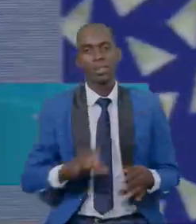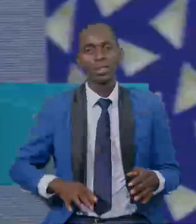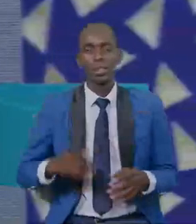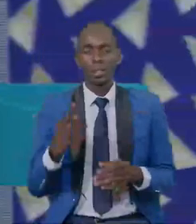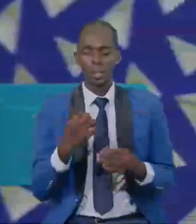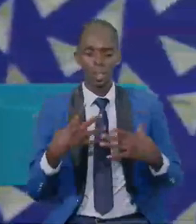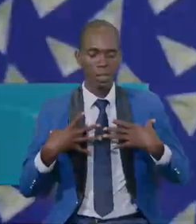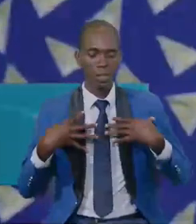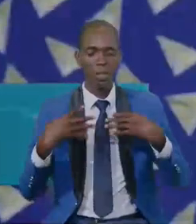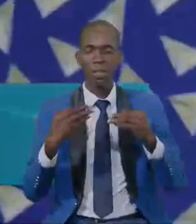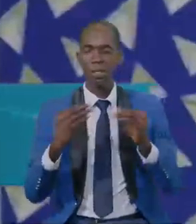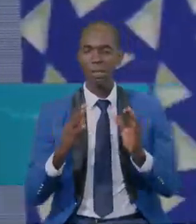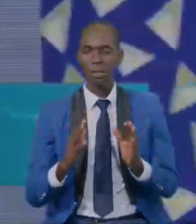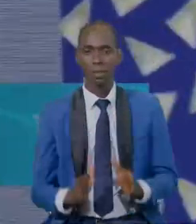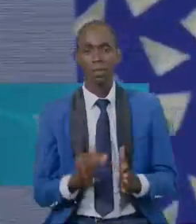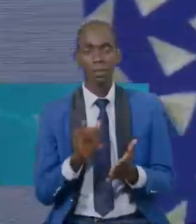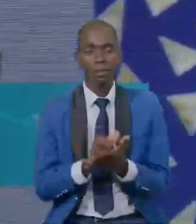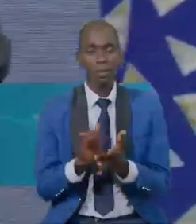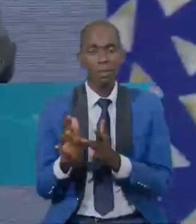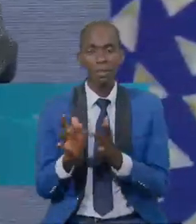Que Jésus-Christ est le guérisseur.